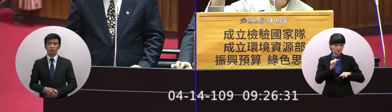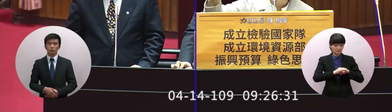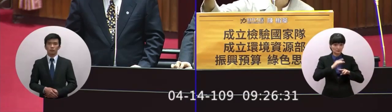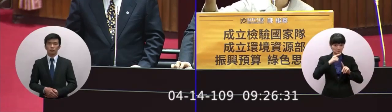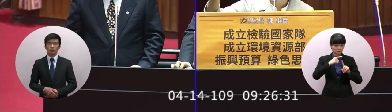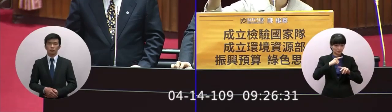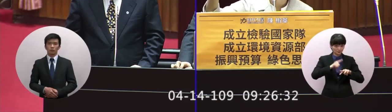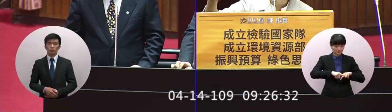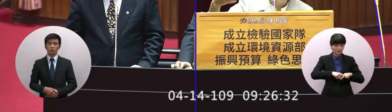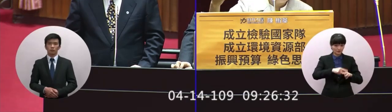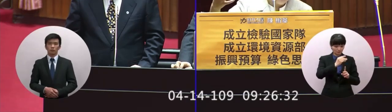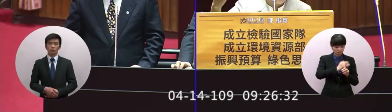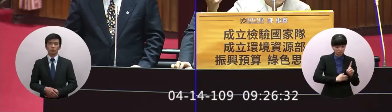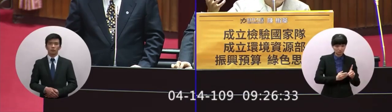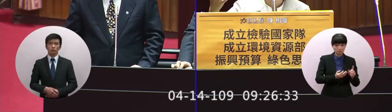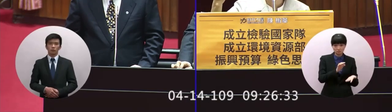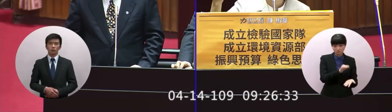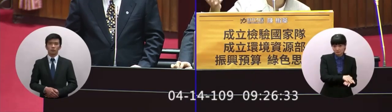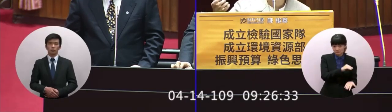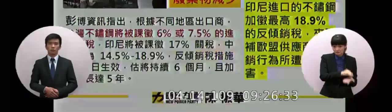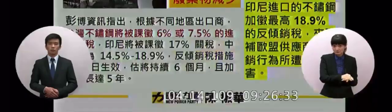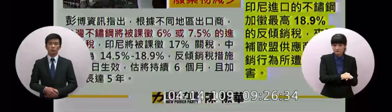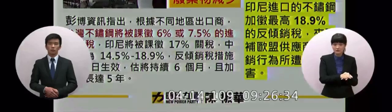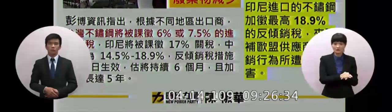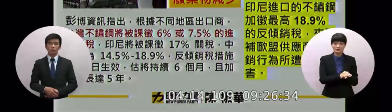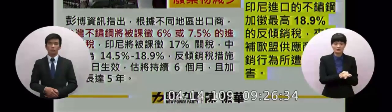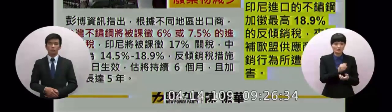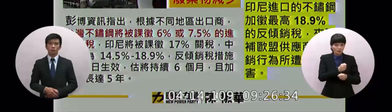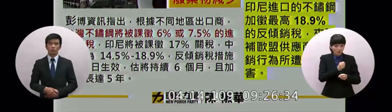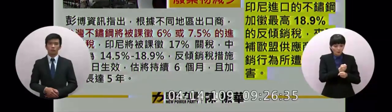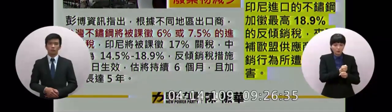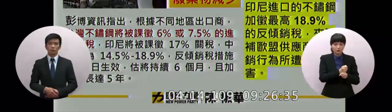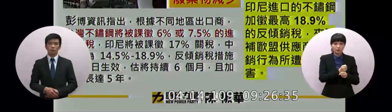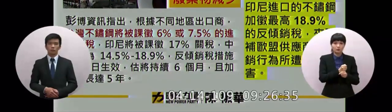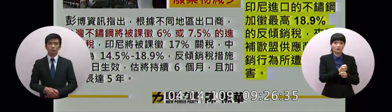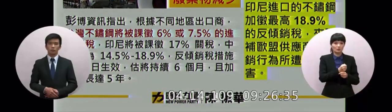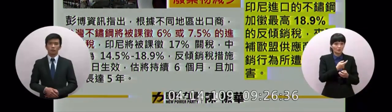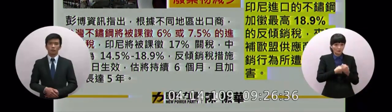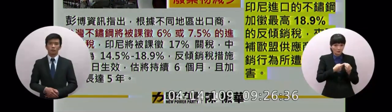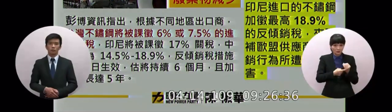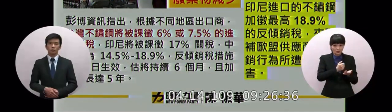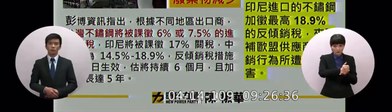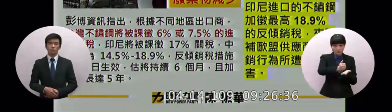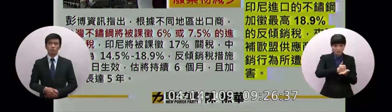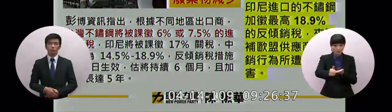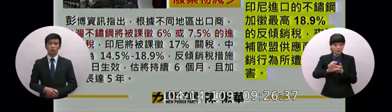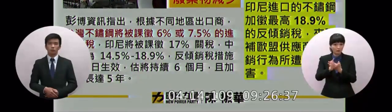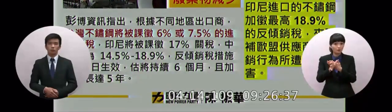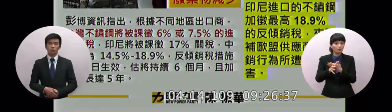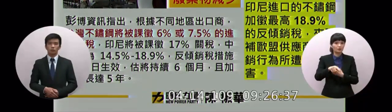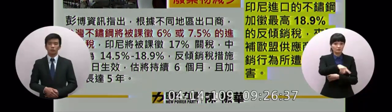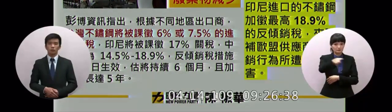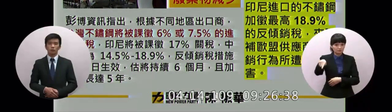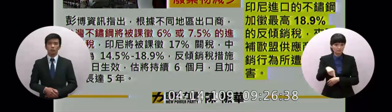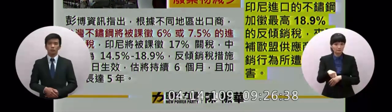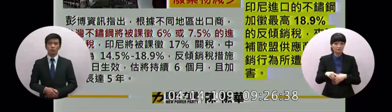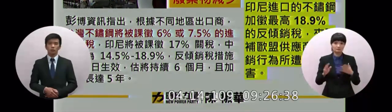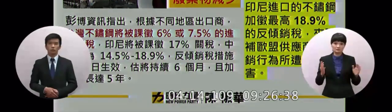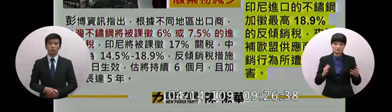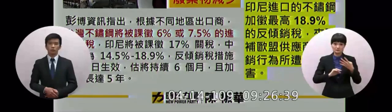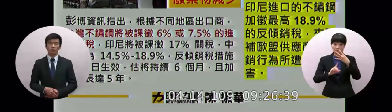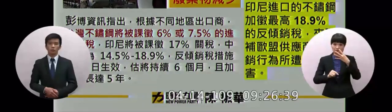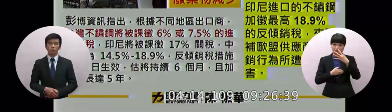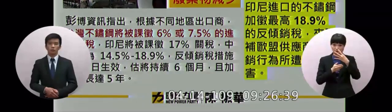到欧洲我们看欧盟在4月9号已经开始对台湾征收这个反倾销